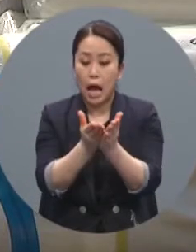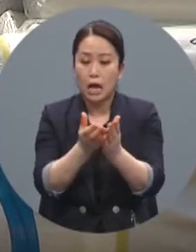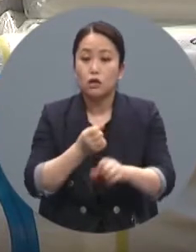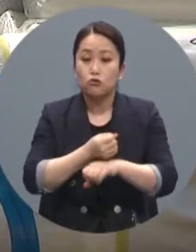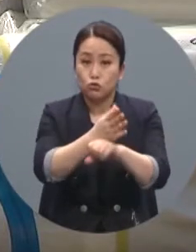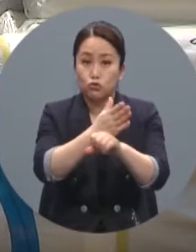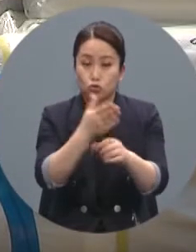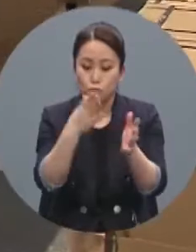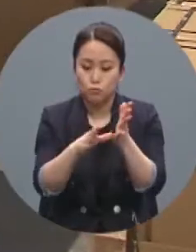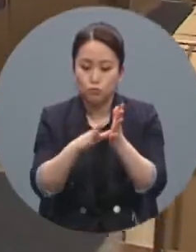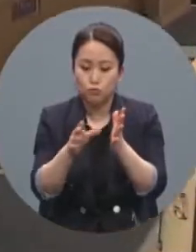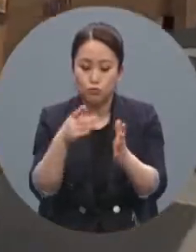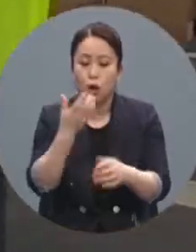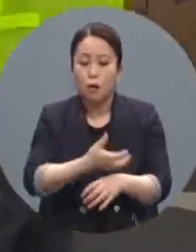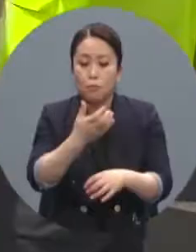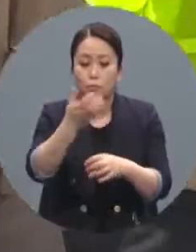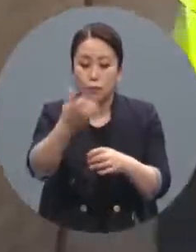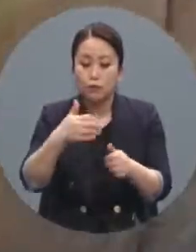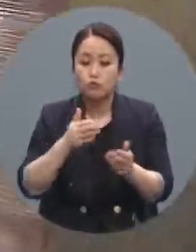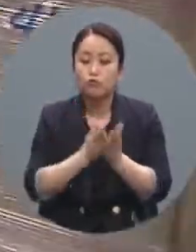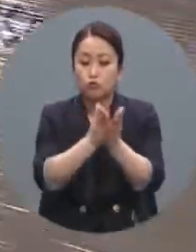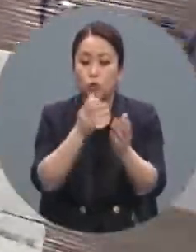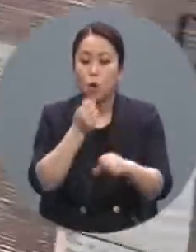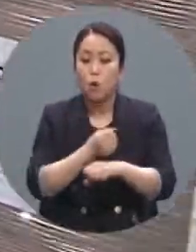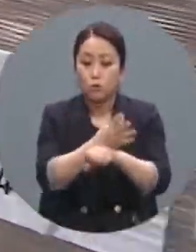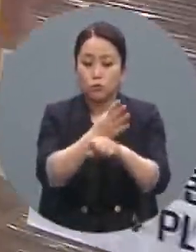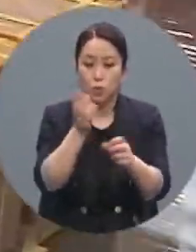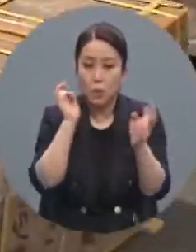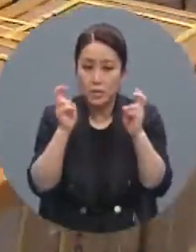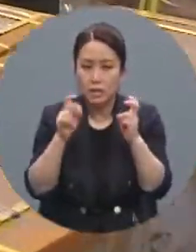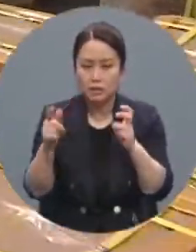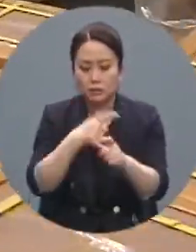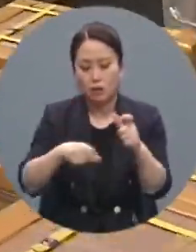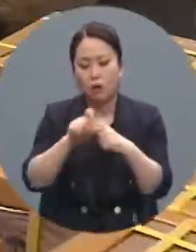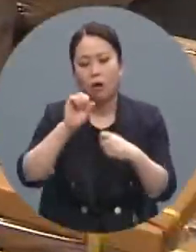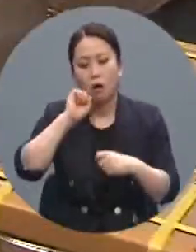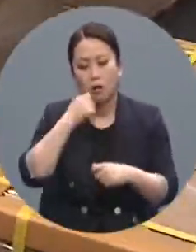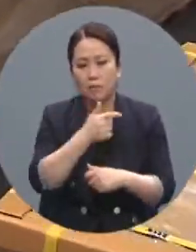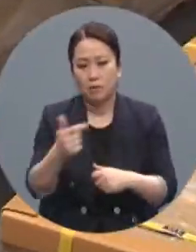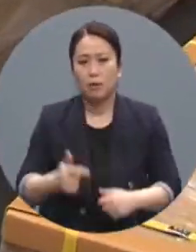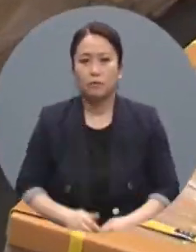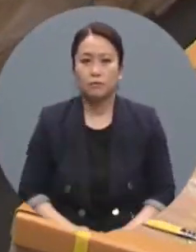물류기업들의 어려움이 더 커질 것으로 보입니다. MBC 뉴스 박준호입니다.